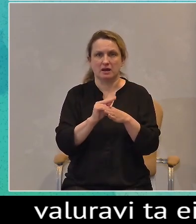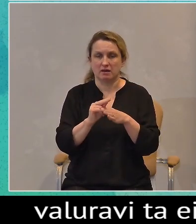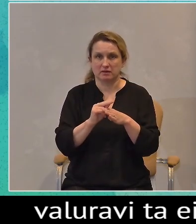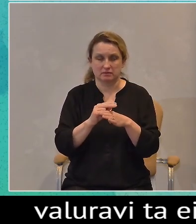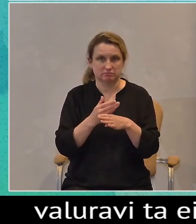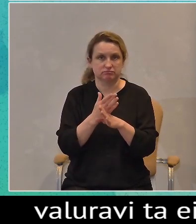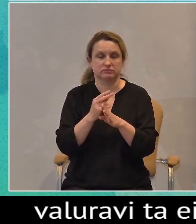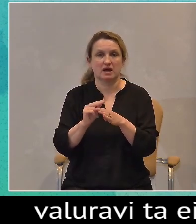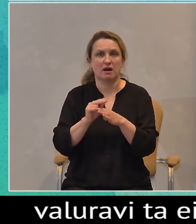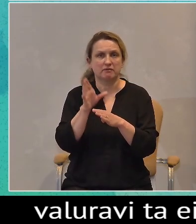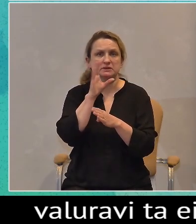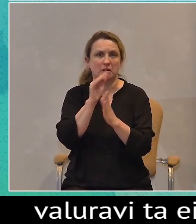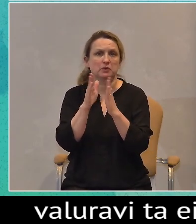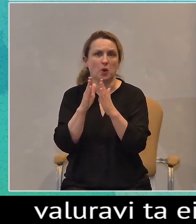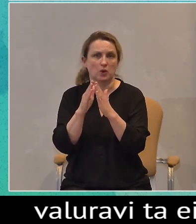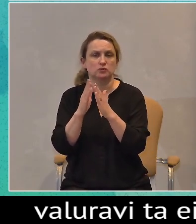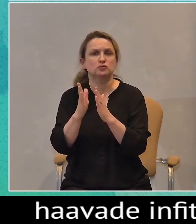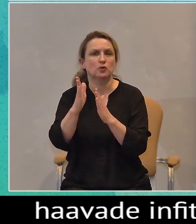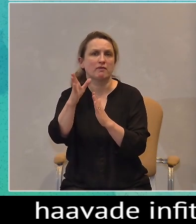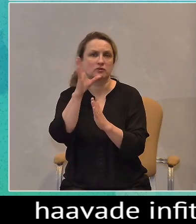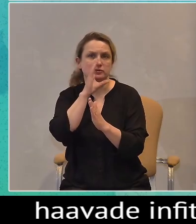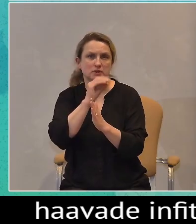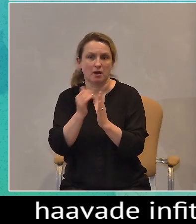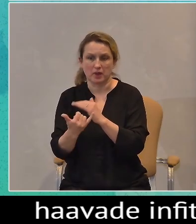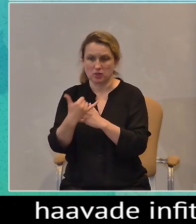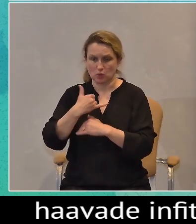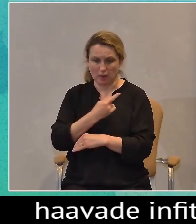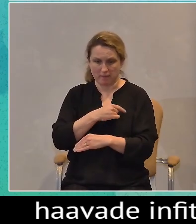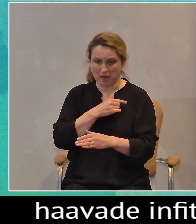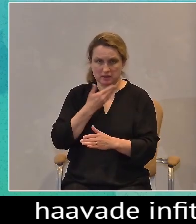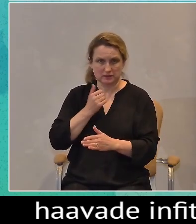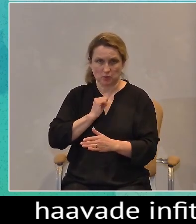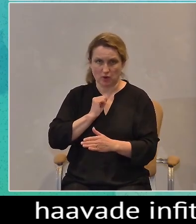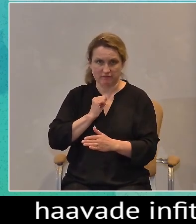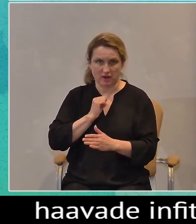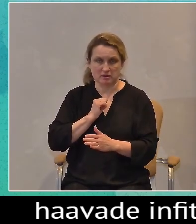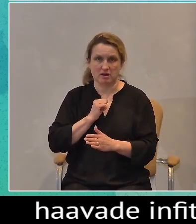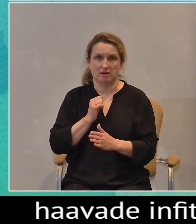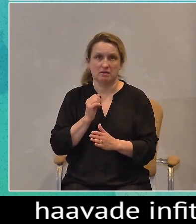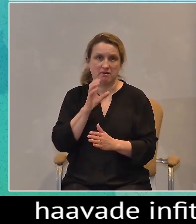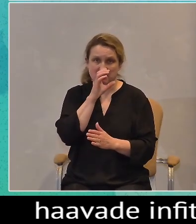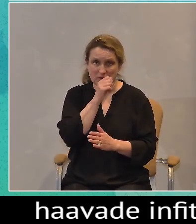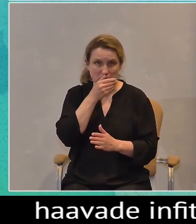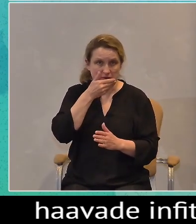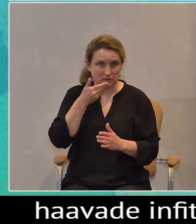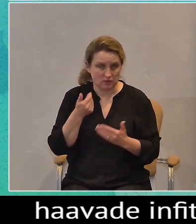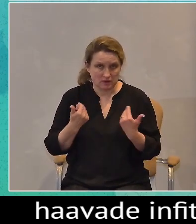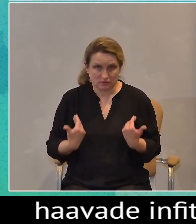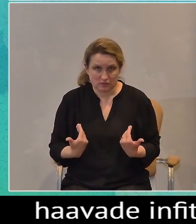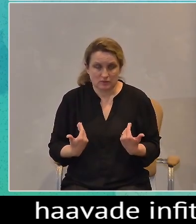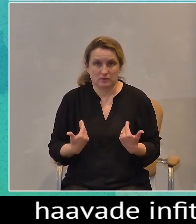tegelikult tulevikus teostada kodustes tingimustes, ta ei vaja selleks haiglasse tulekut. Laps on valuvaba oma tegelikult ja